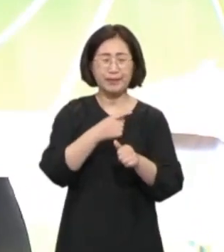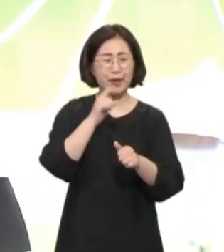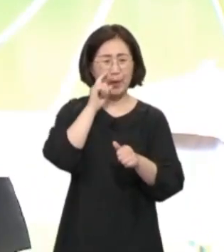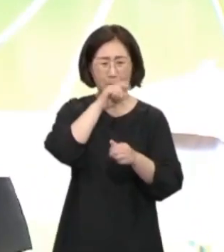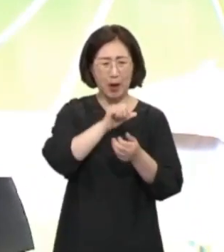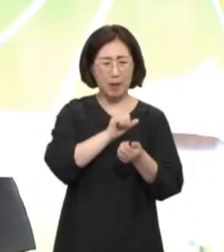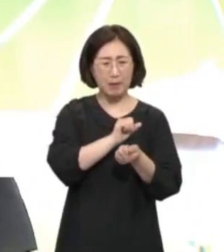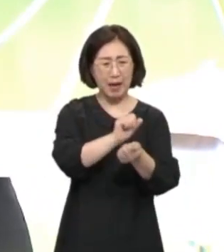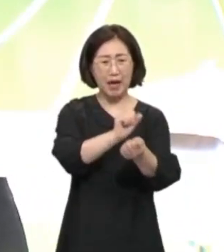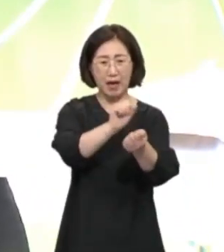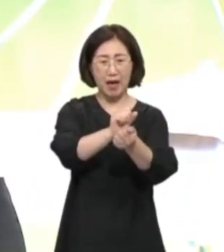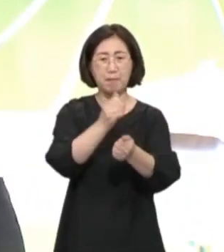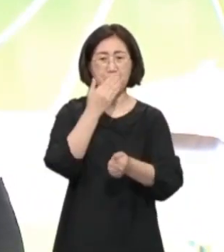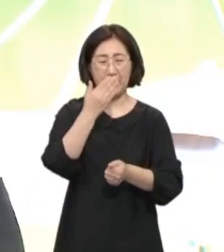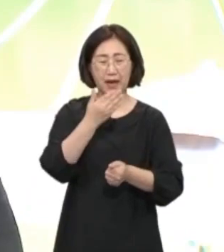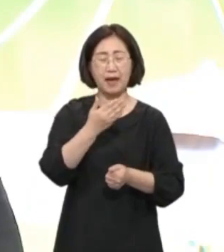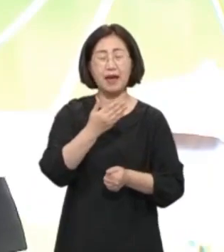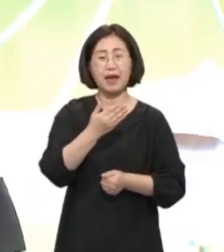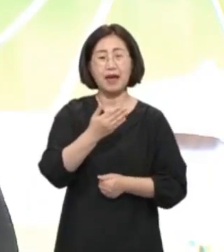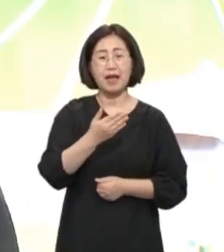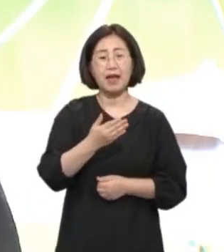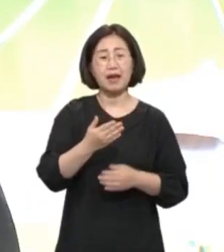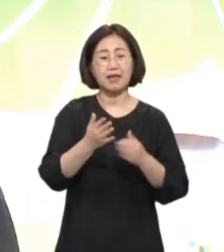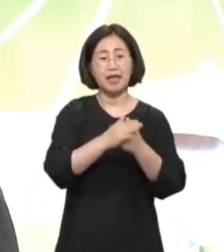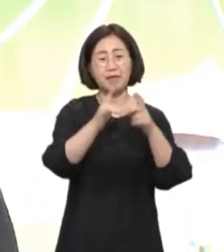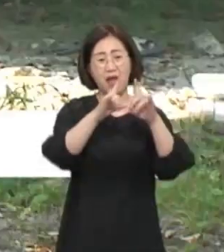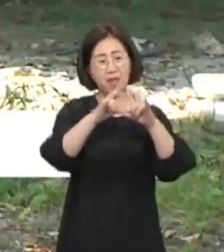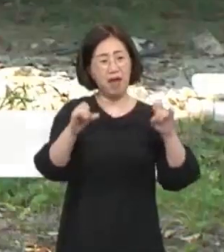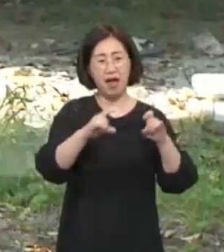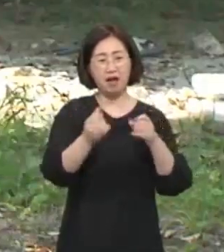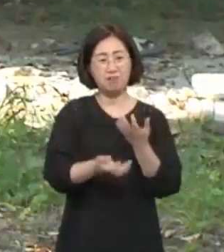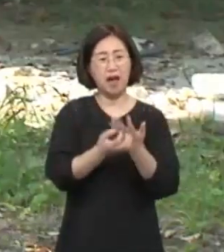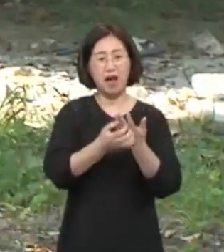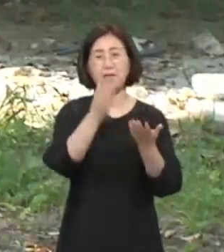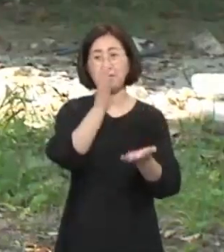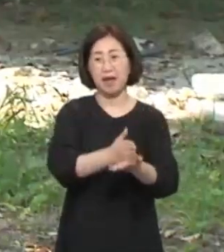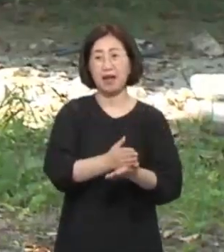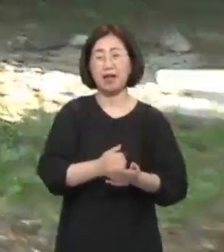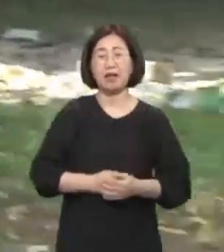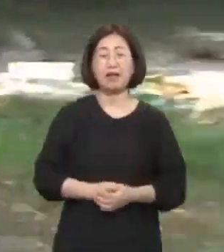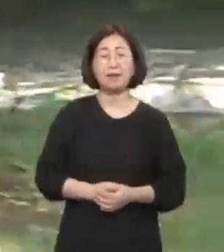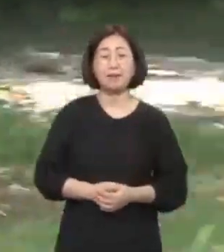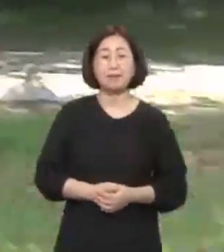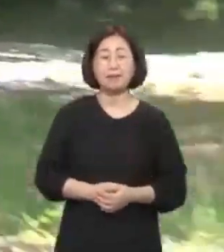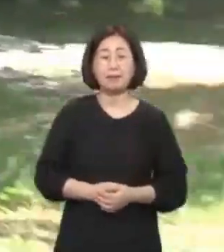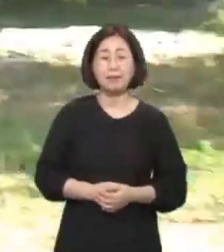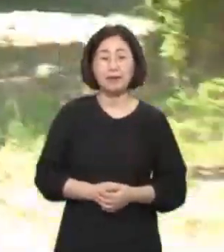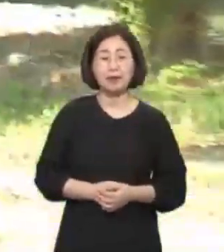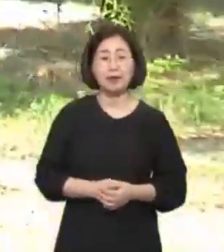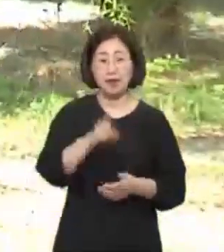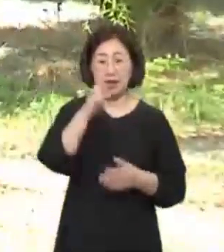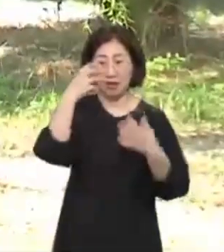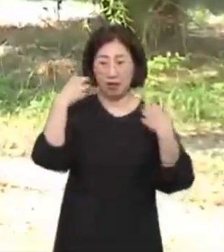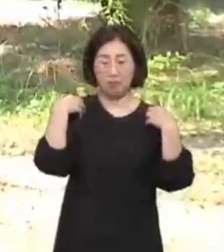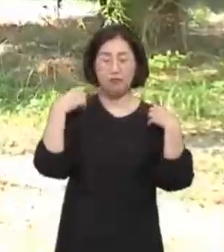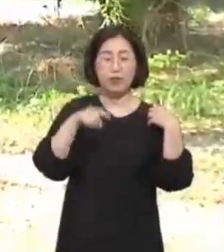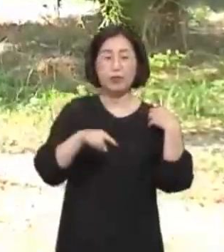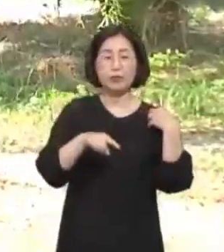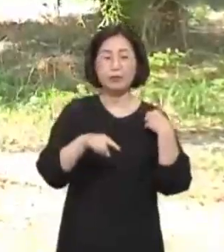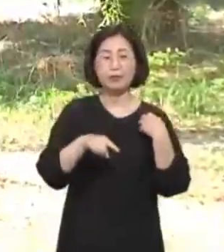텐트나 박하는 행위들은 하지 못하도록. 대전시 하천관리사업소도 결국 칼을